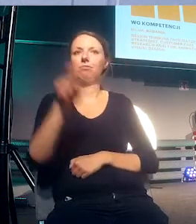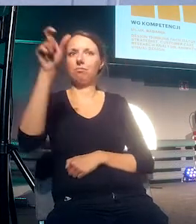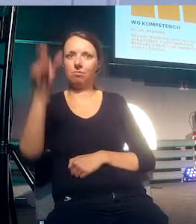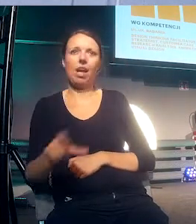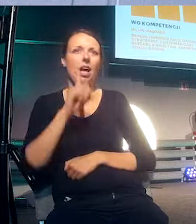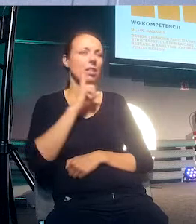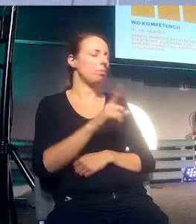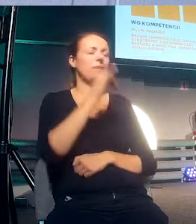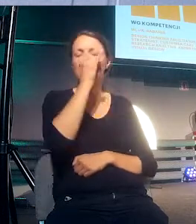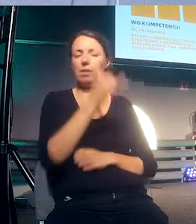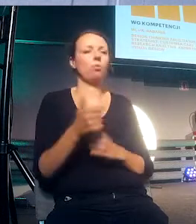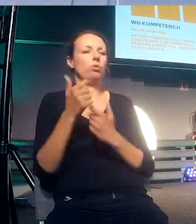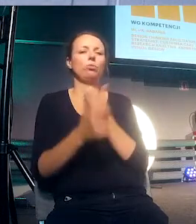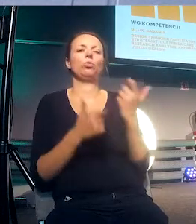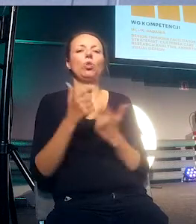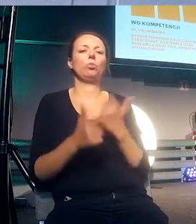niemożliwe, żeby